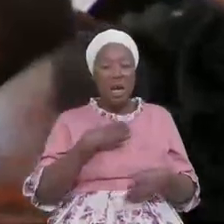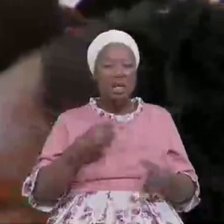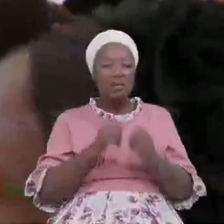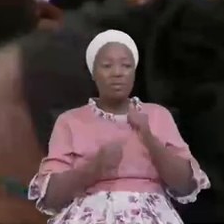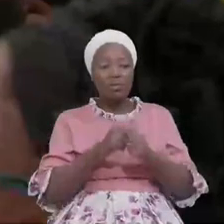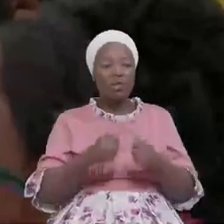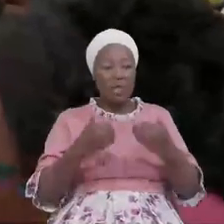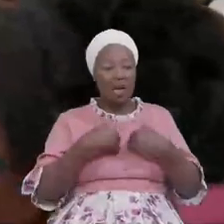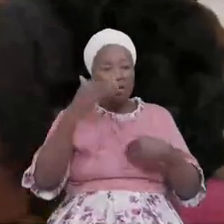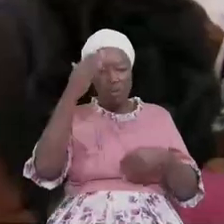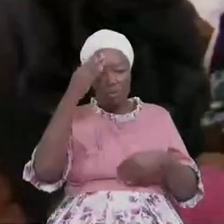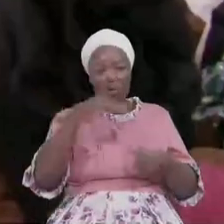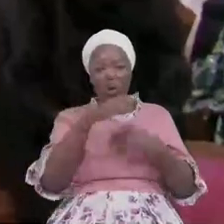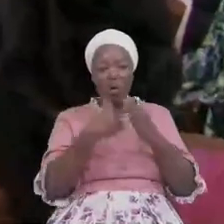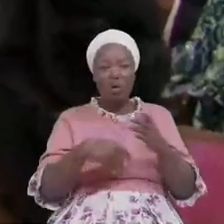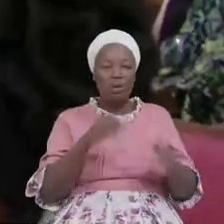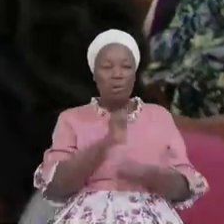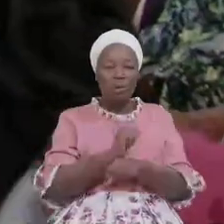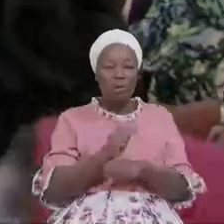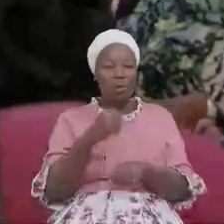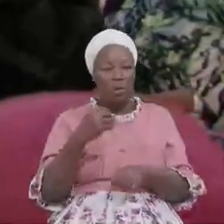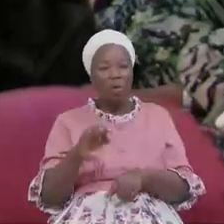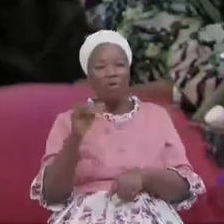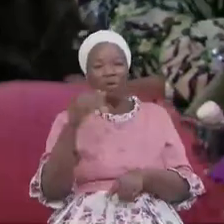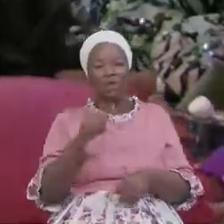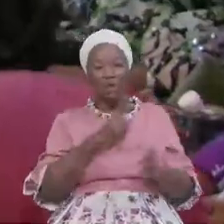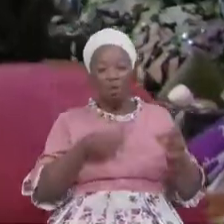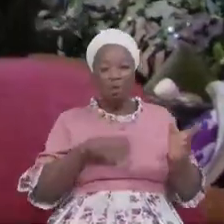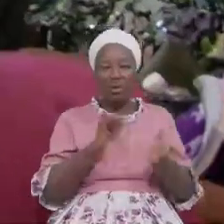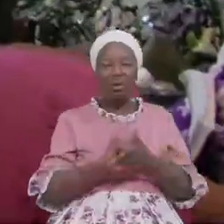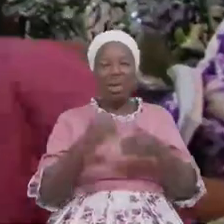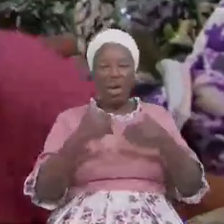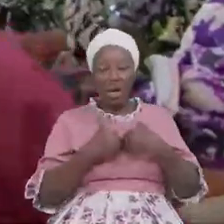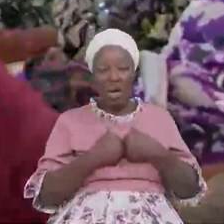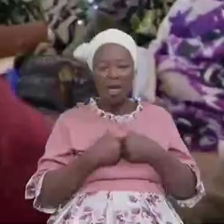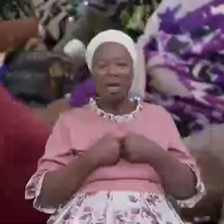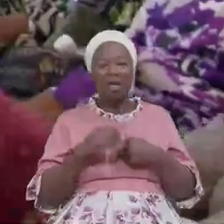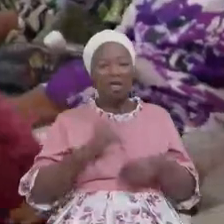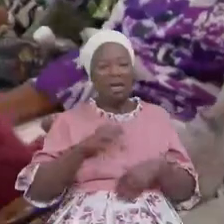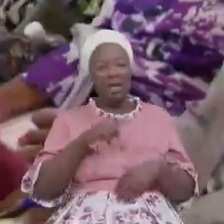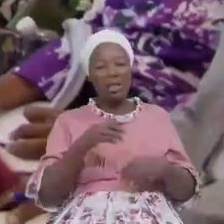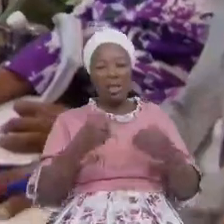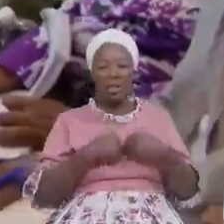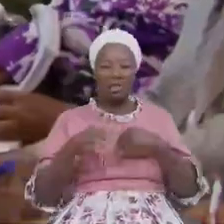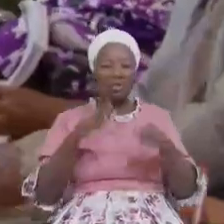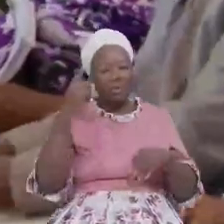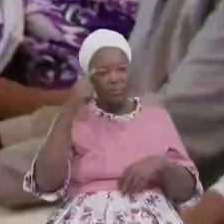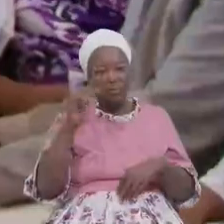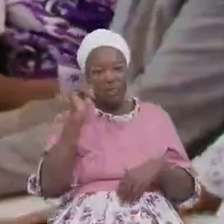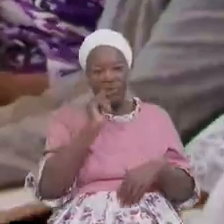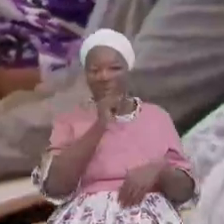Ils sont parvenus à la gloire. Tu parviendras à la gloire. Parce qu'on nous dit en Hébreux chapitre